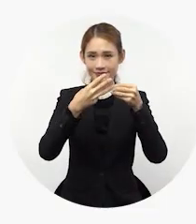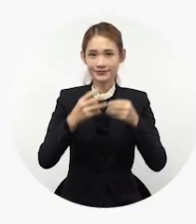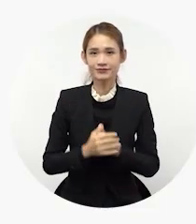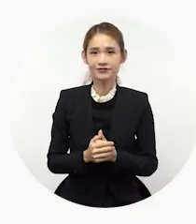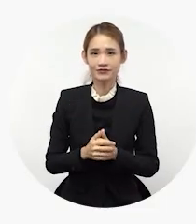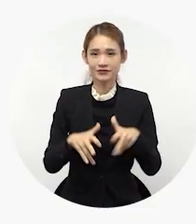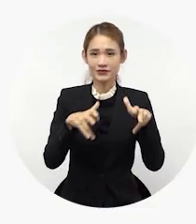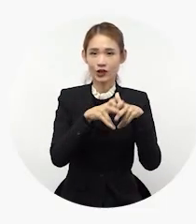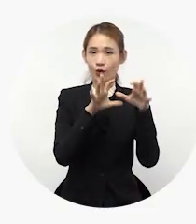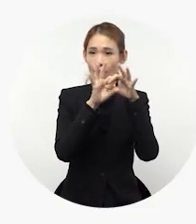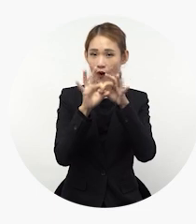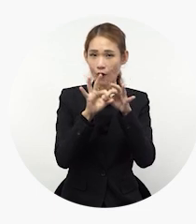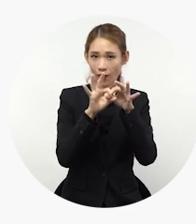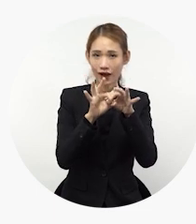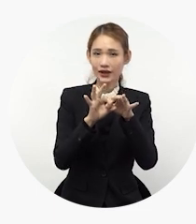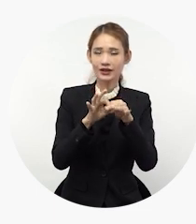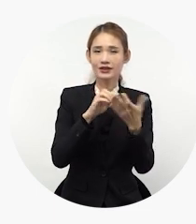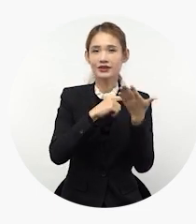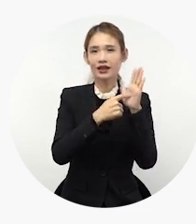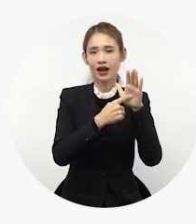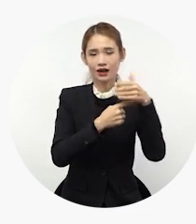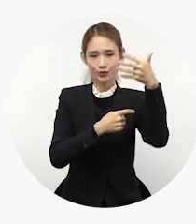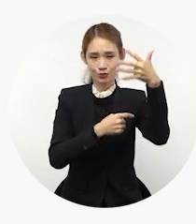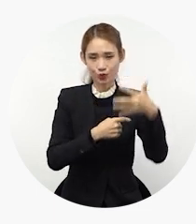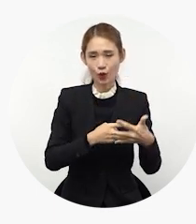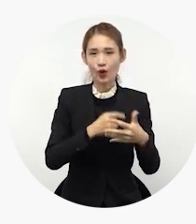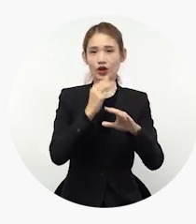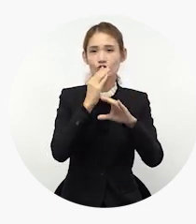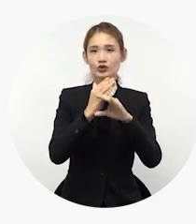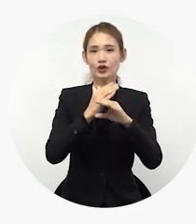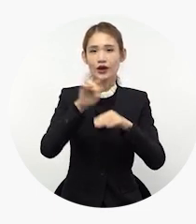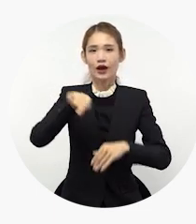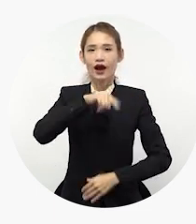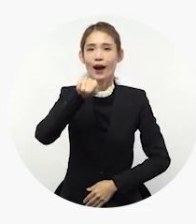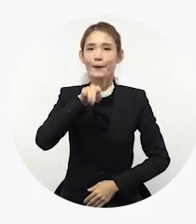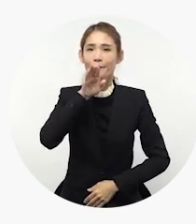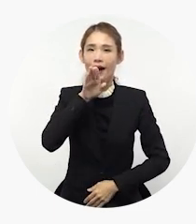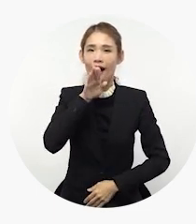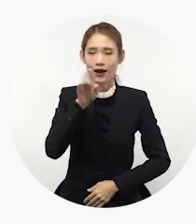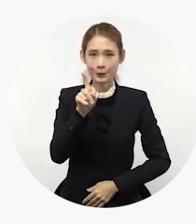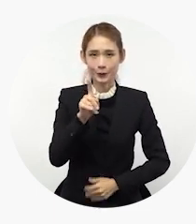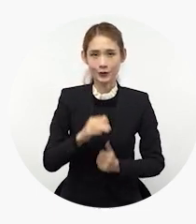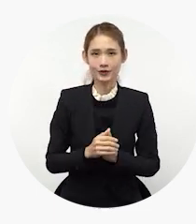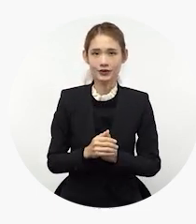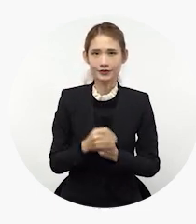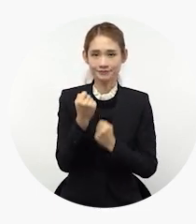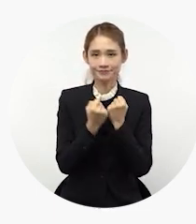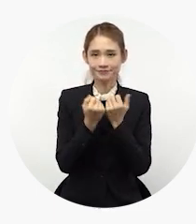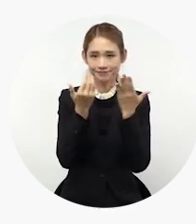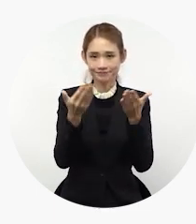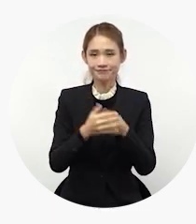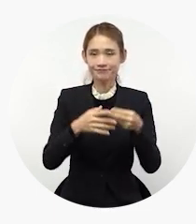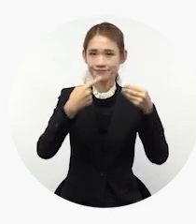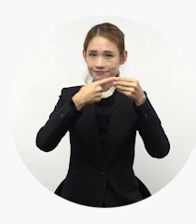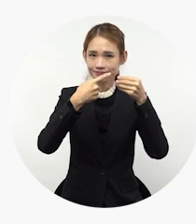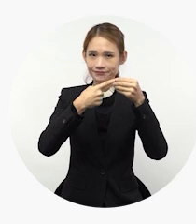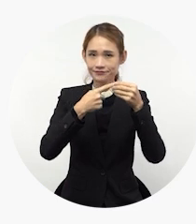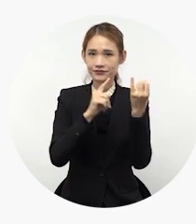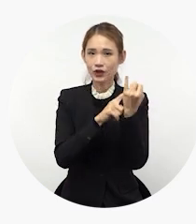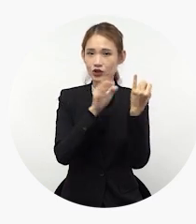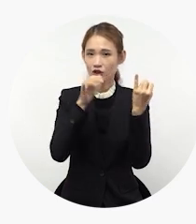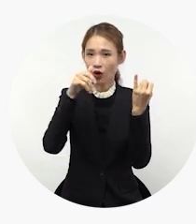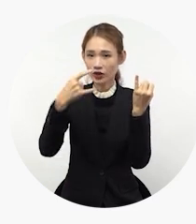3번 문제. 장애와 관련된 다음 표현 중에 옳은 것을 골라주시면 돼요. 옳은 거. 자, 제가 말씀드리겠습니다.